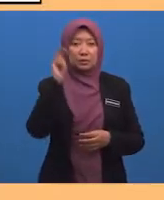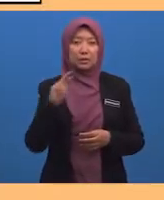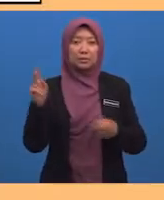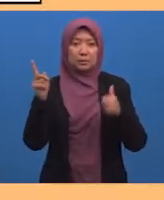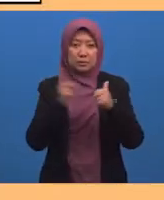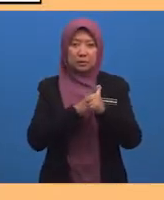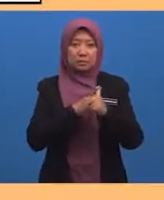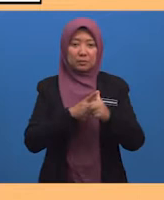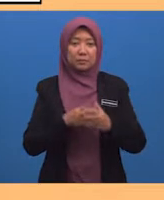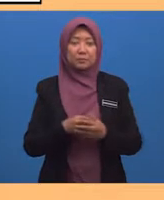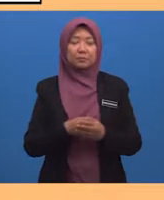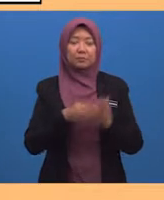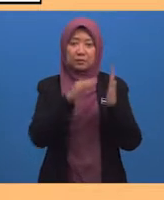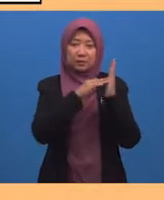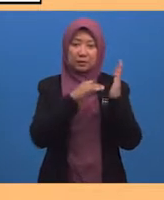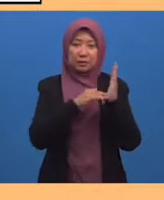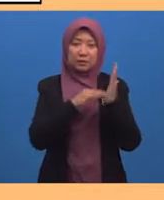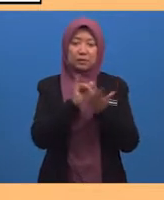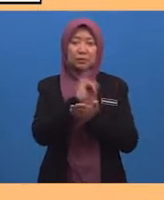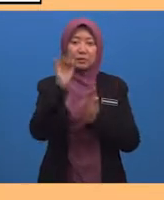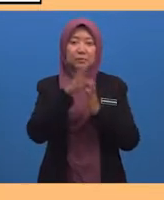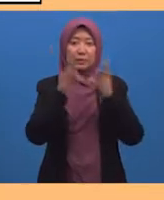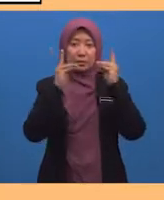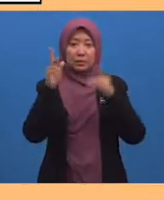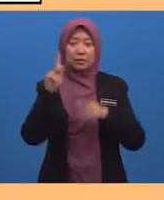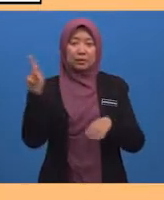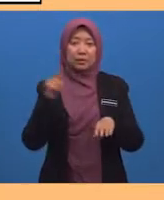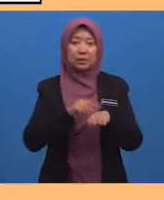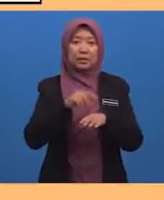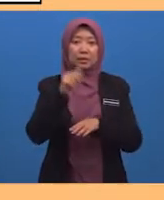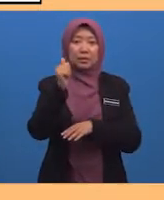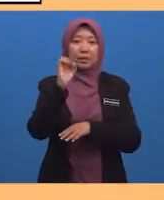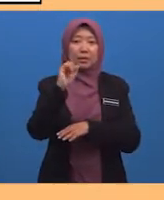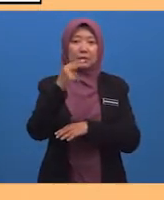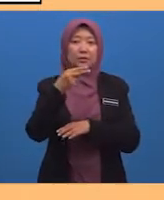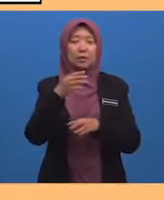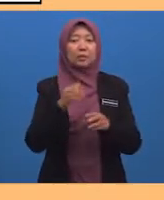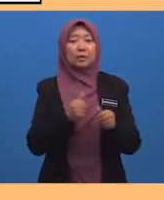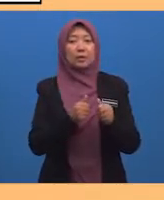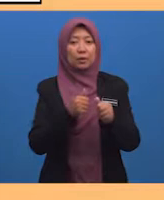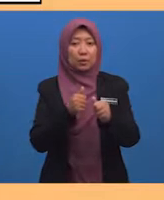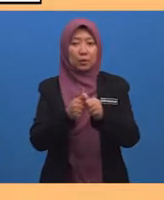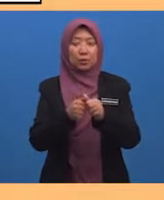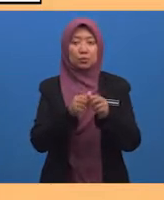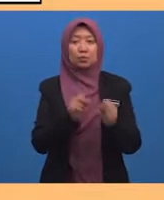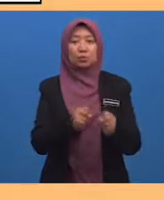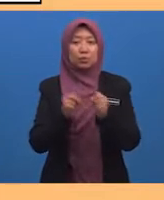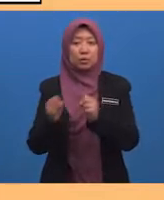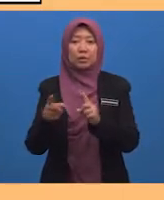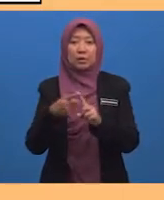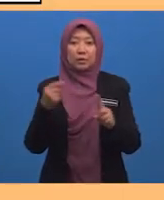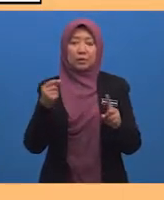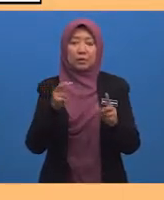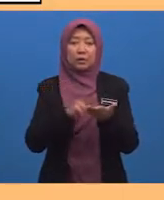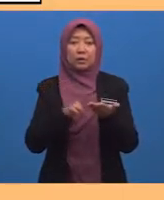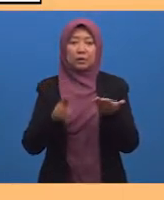pertama. Senaraikan institusi pendidikan di Aceh mengikut susunan dari peringkat rendah hingga ke peringkat